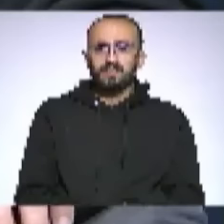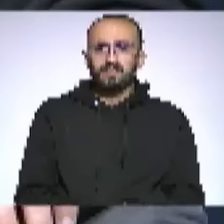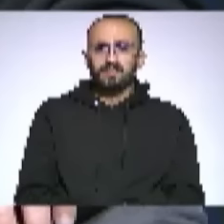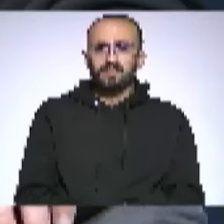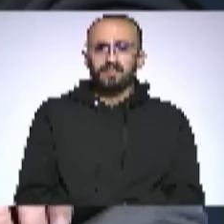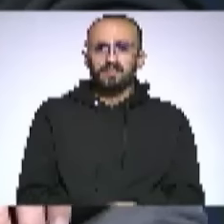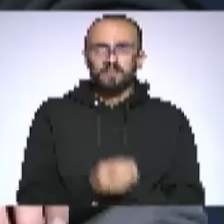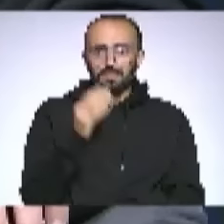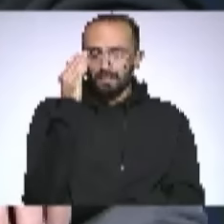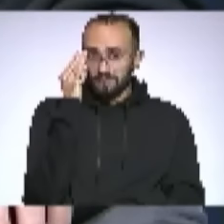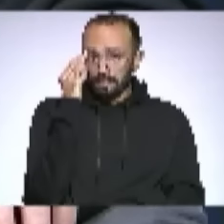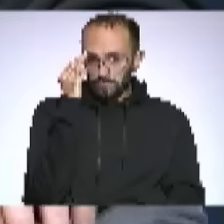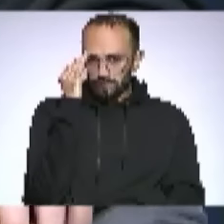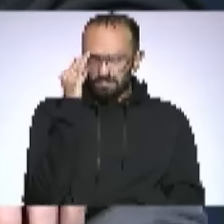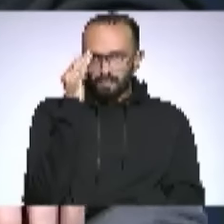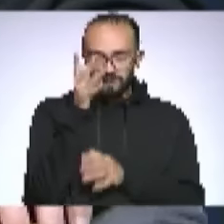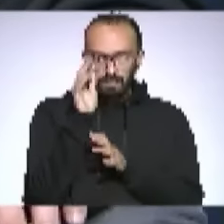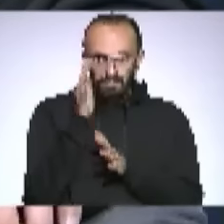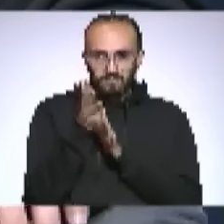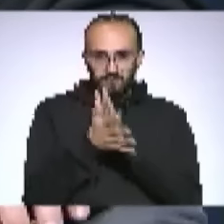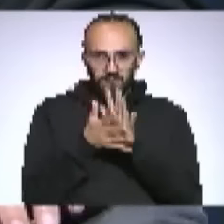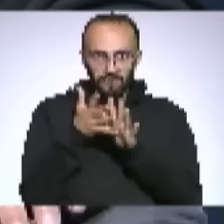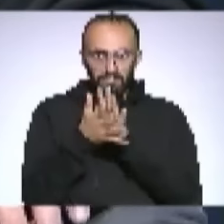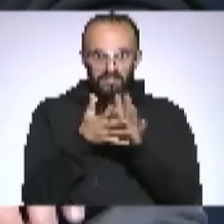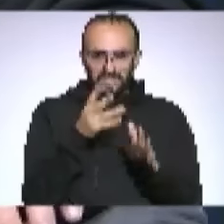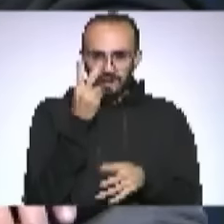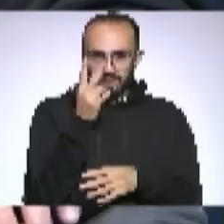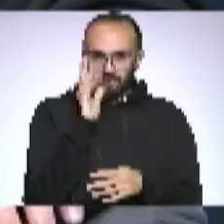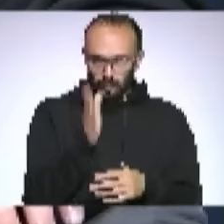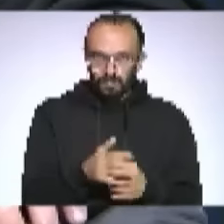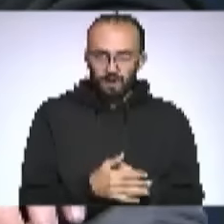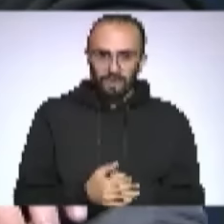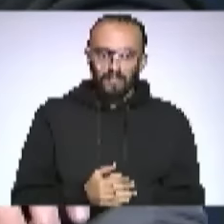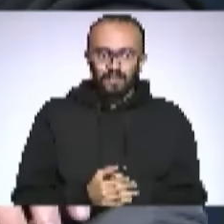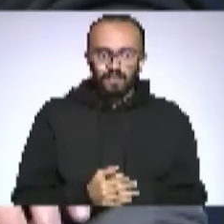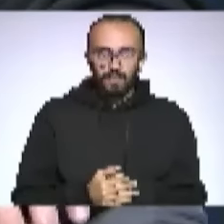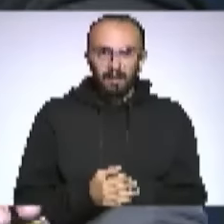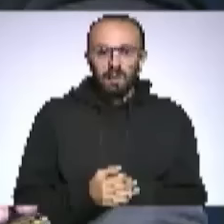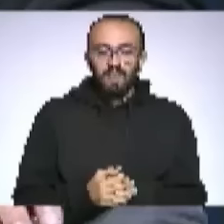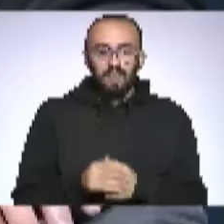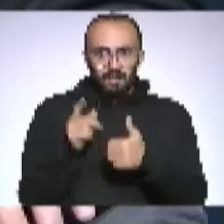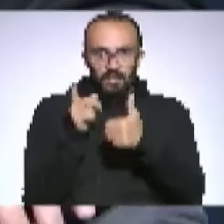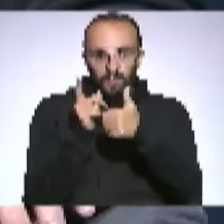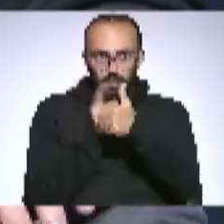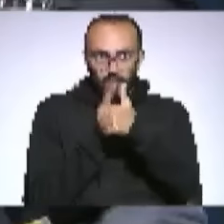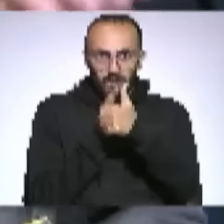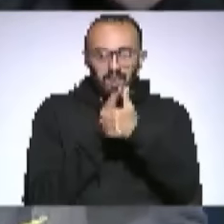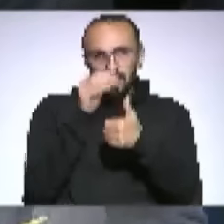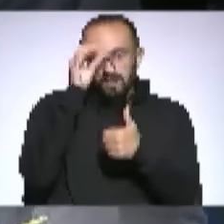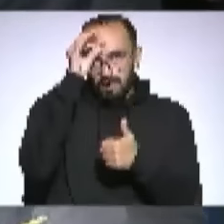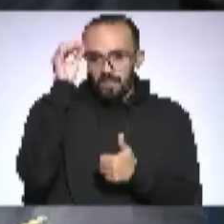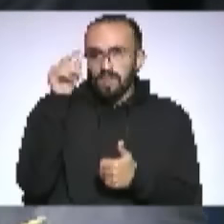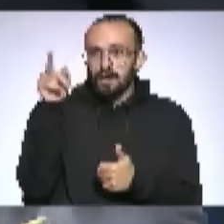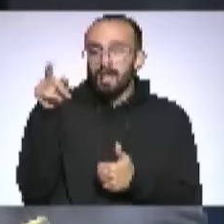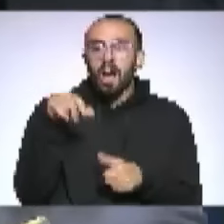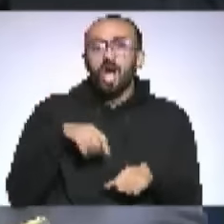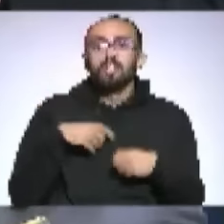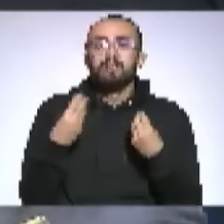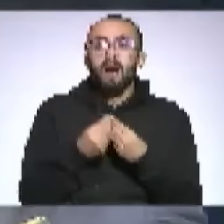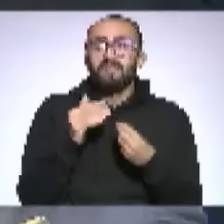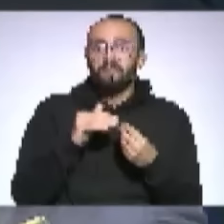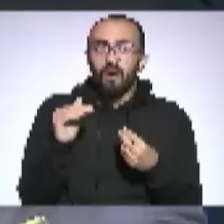ليه تاثير في حالتين ايوه الحاله الاولى اذا كانت هي عايشه معاهم بعيد